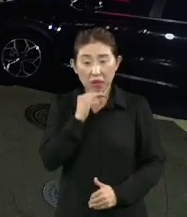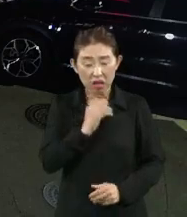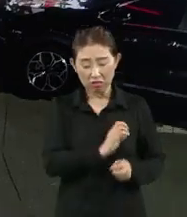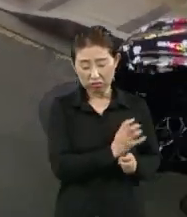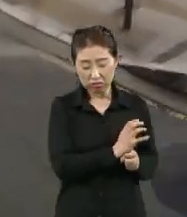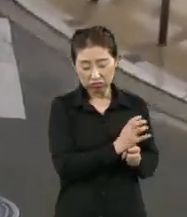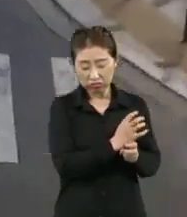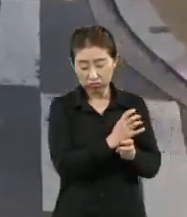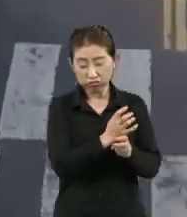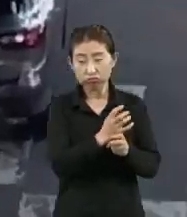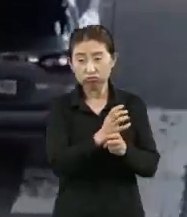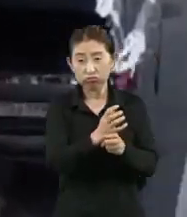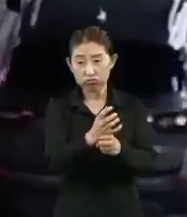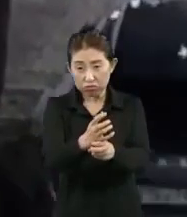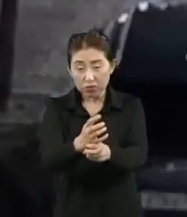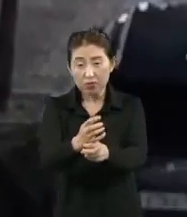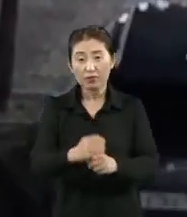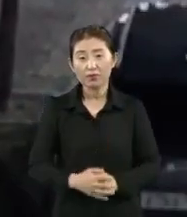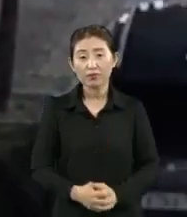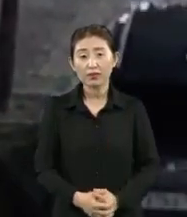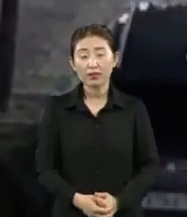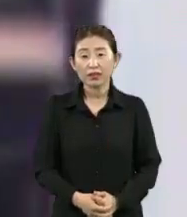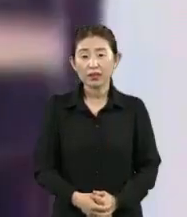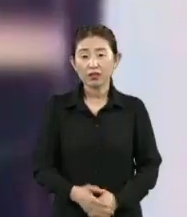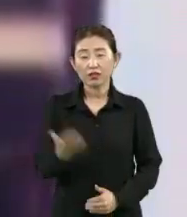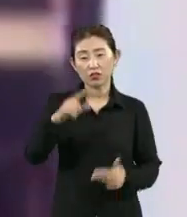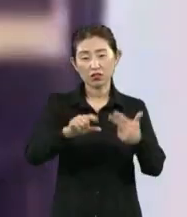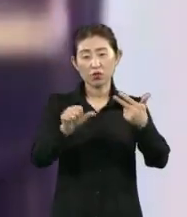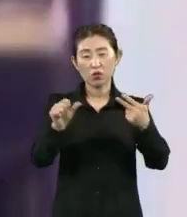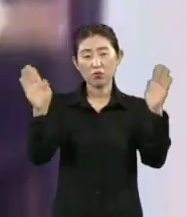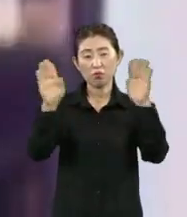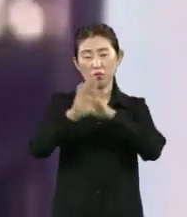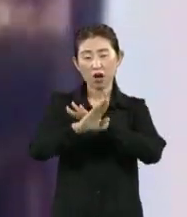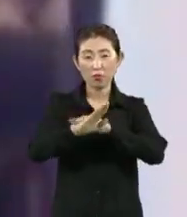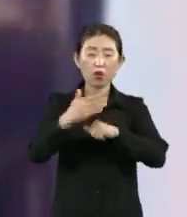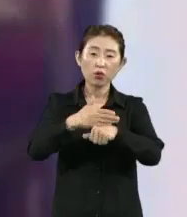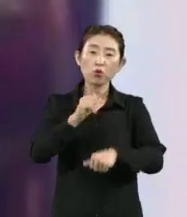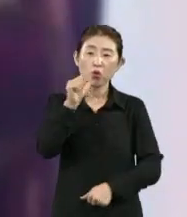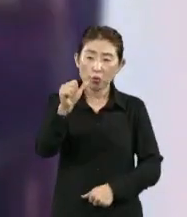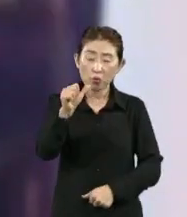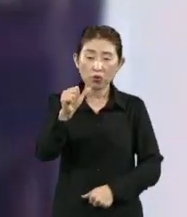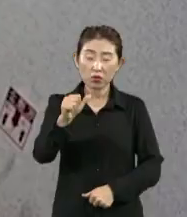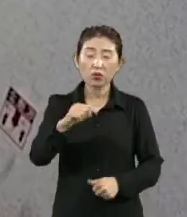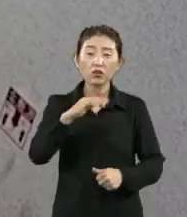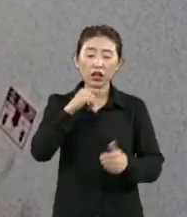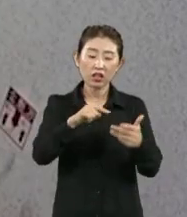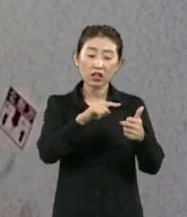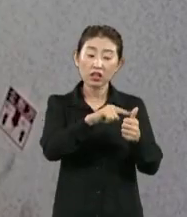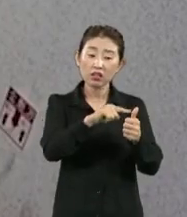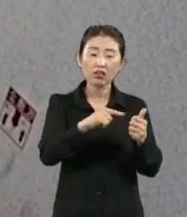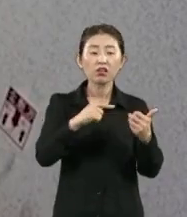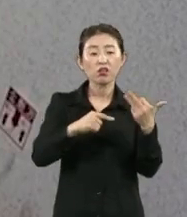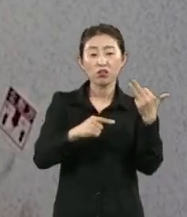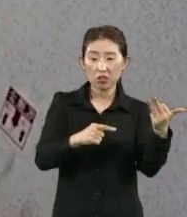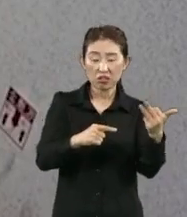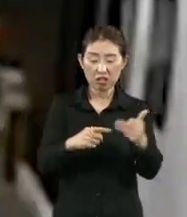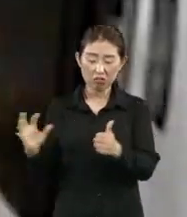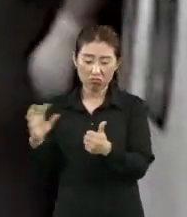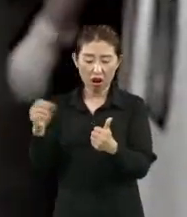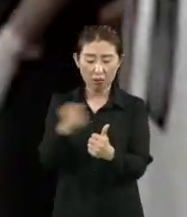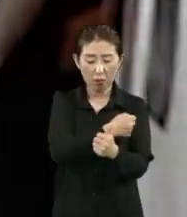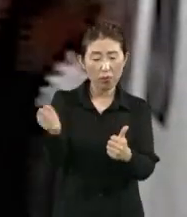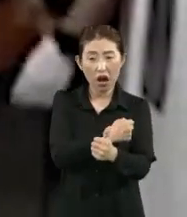구급대원들이 환자를 태우기 위해 다급하게 이동합니다. 지난 5일 밤 9시 5분쯤 18살 남성 A군이 폭행으로 크게